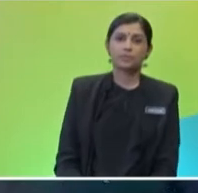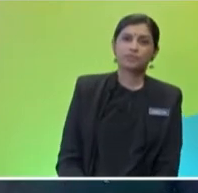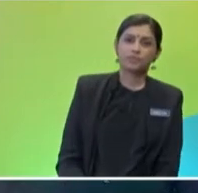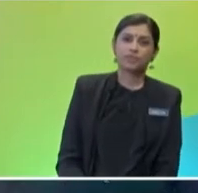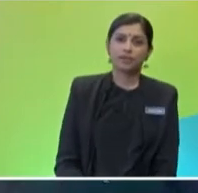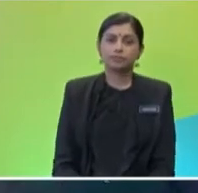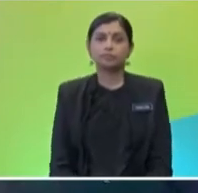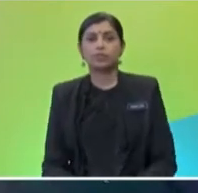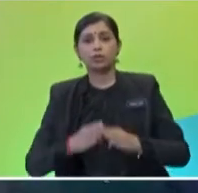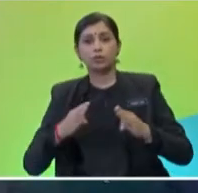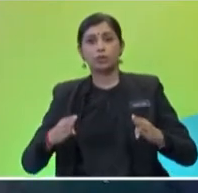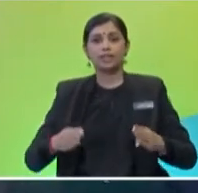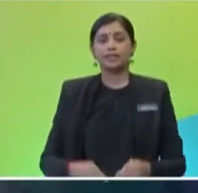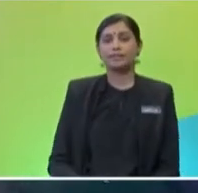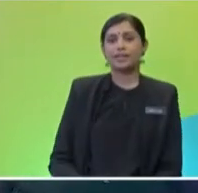Ya, betul. Sama-sama.